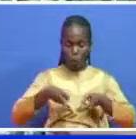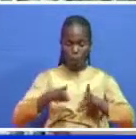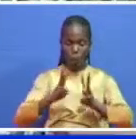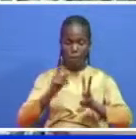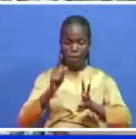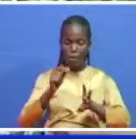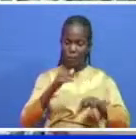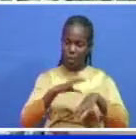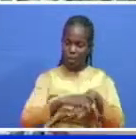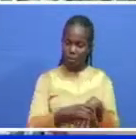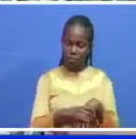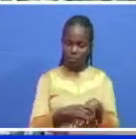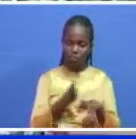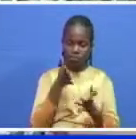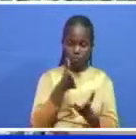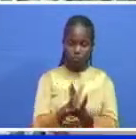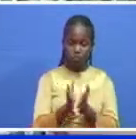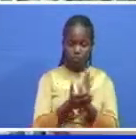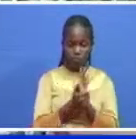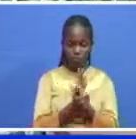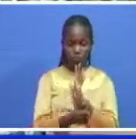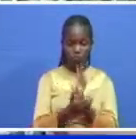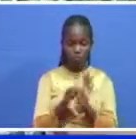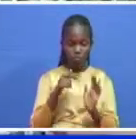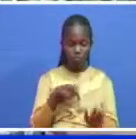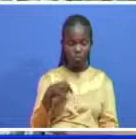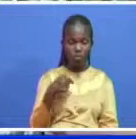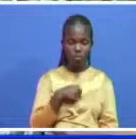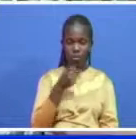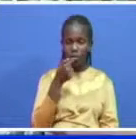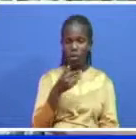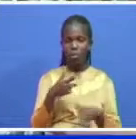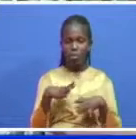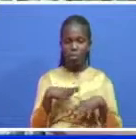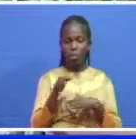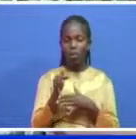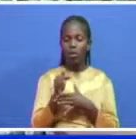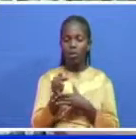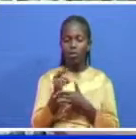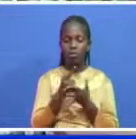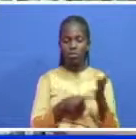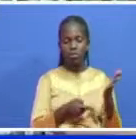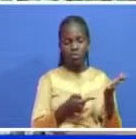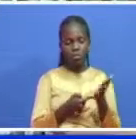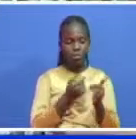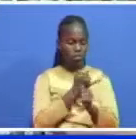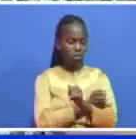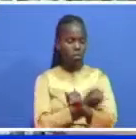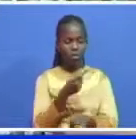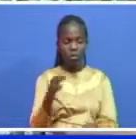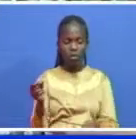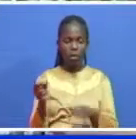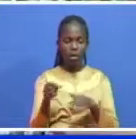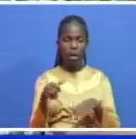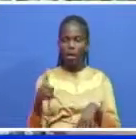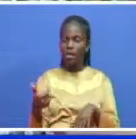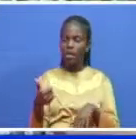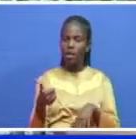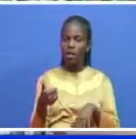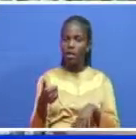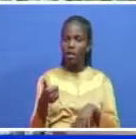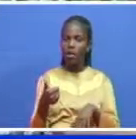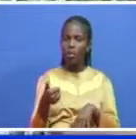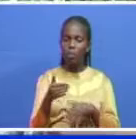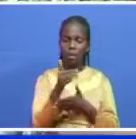riziki yetu kwa kupitia skills yetu. Kwa kwa ndo itu ukudhu wa ndumai mapolytechnics. Ati kudhu alangi madhi maso